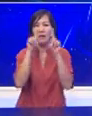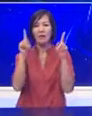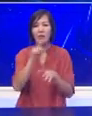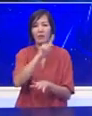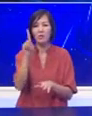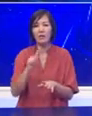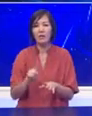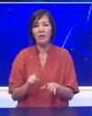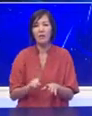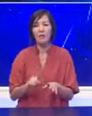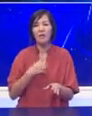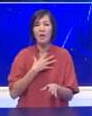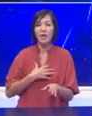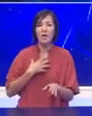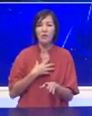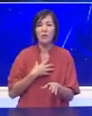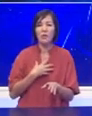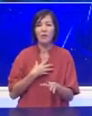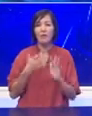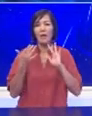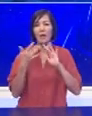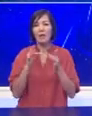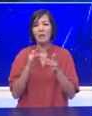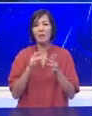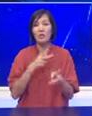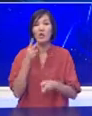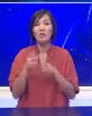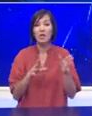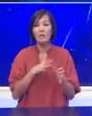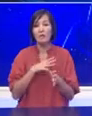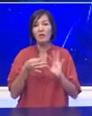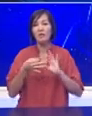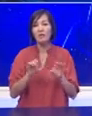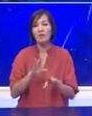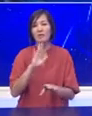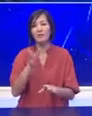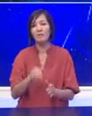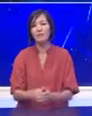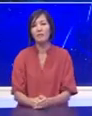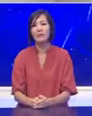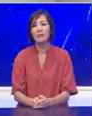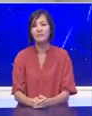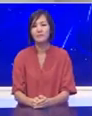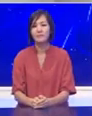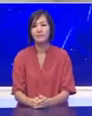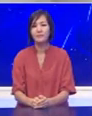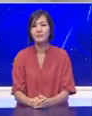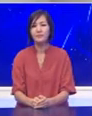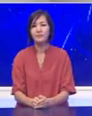ызданғанын әлеуметтік желіге салып шағымданған. Мән-жайды тілшіміз Мәдина Берік қызы біліп қайтты.